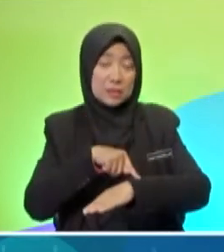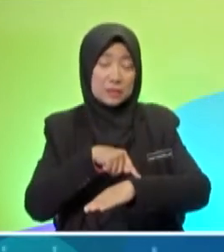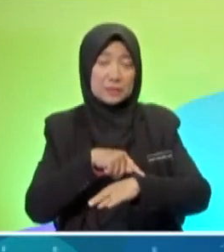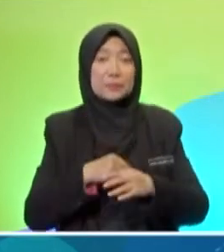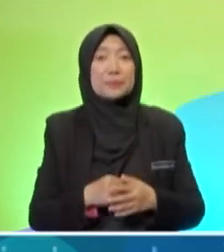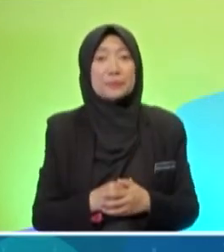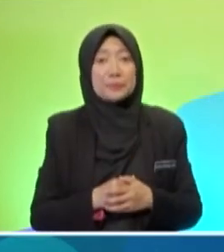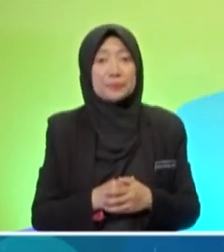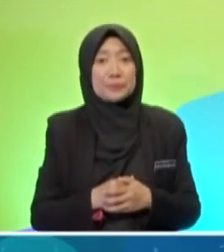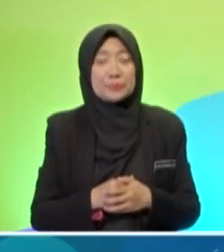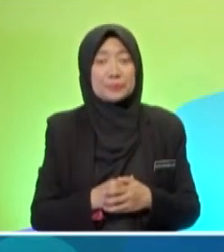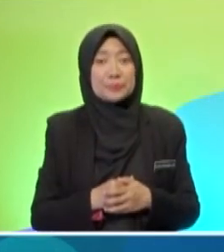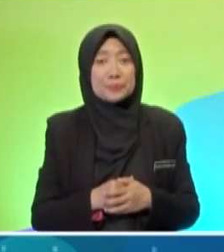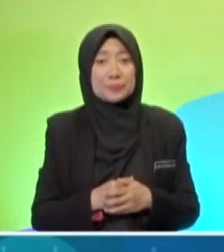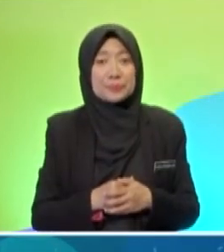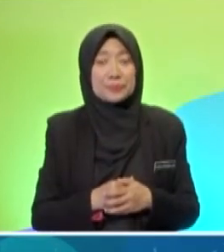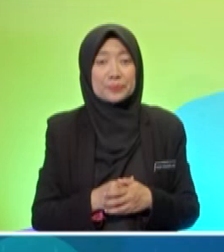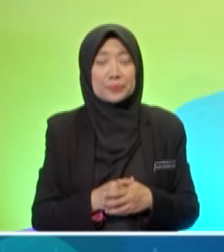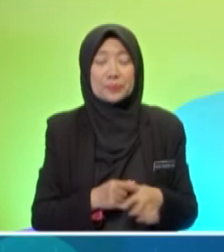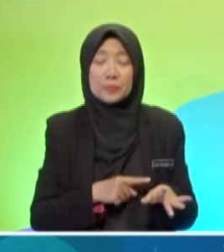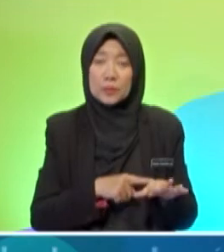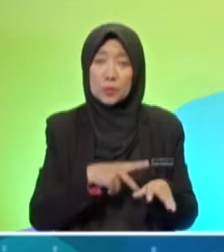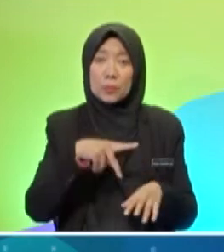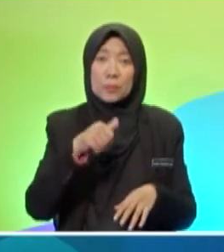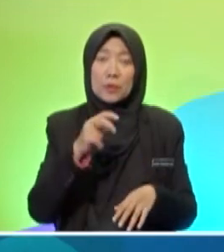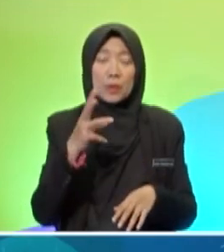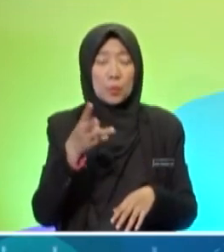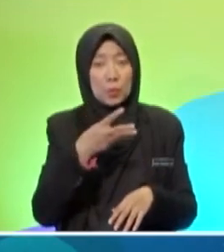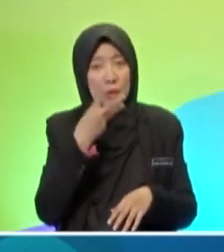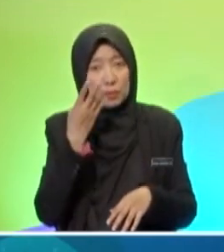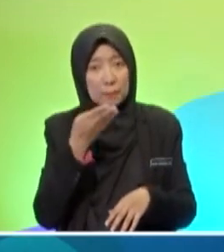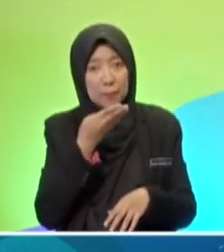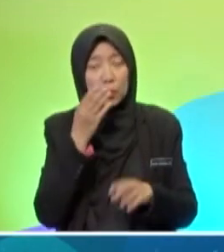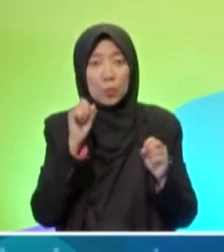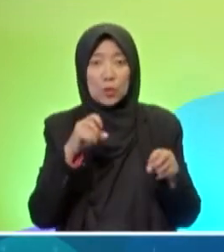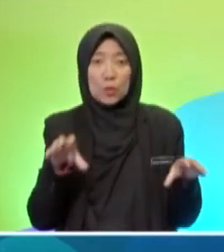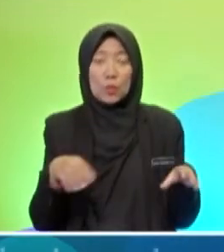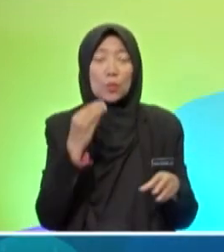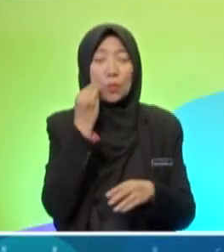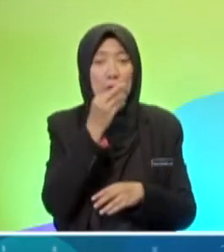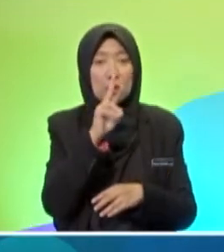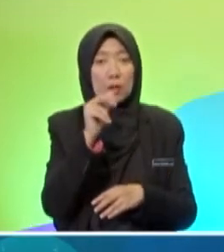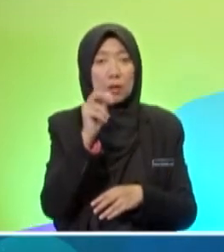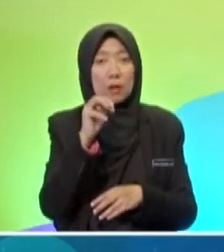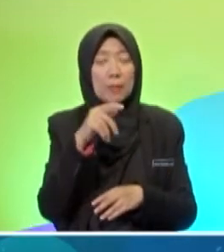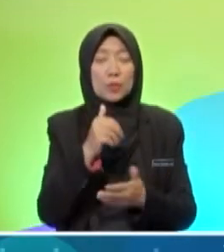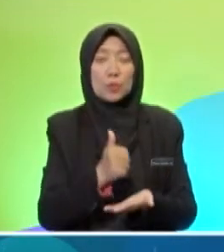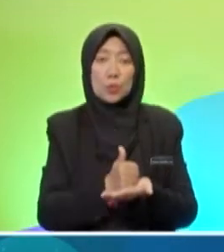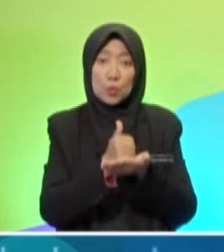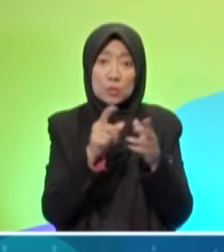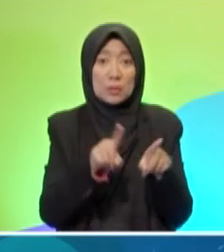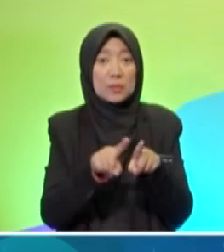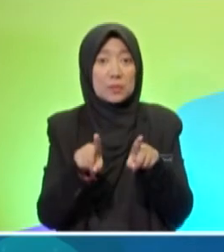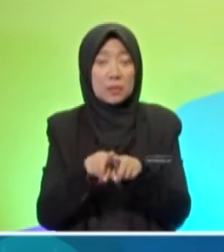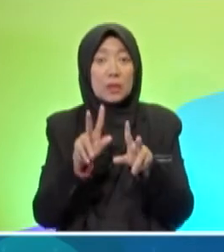panjang Hai daun panjang wangi baunya boleh dibuat bunga rampai tolong-menolong sesama keluarga